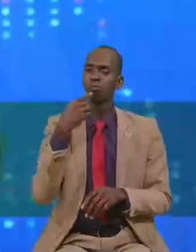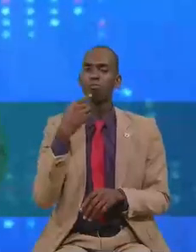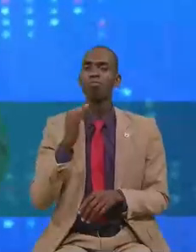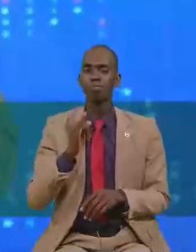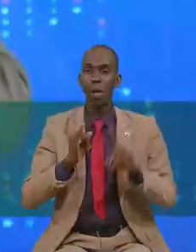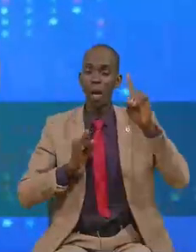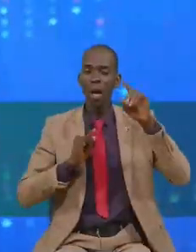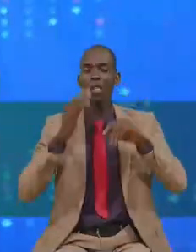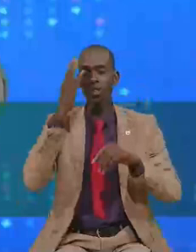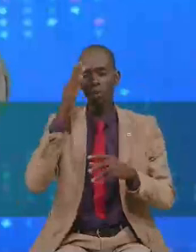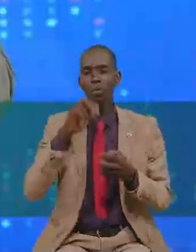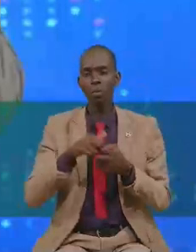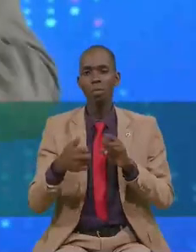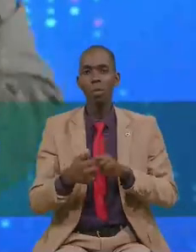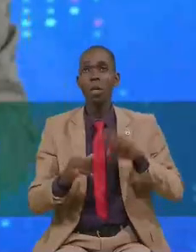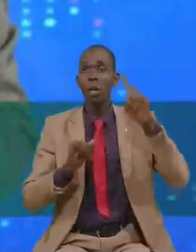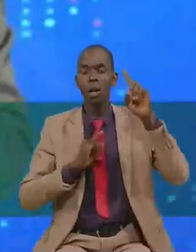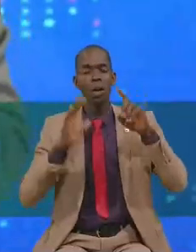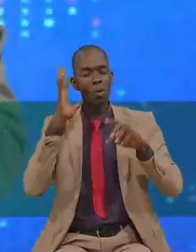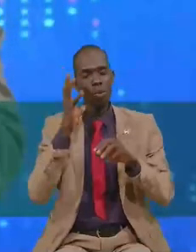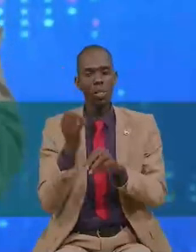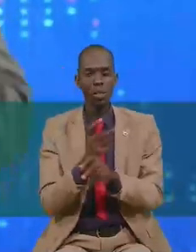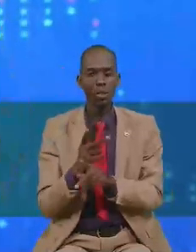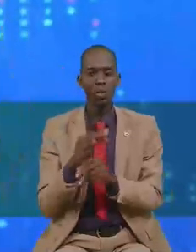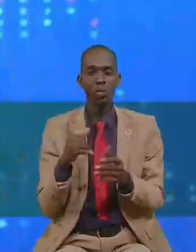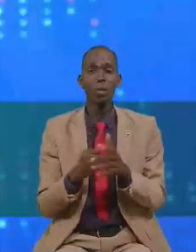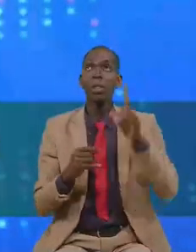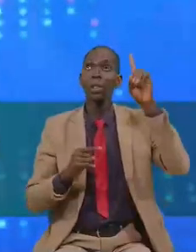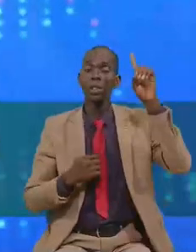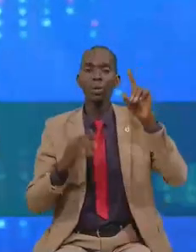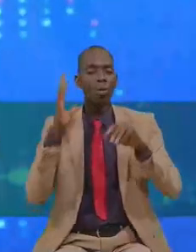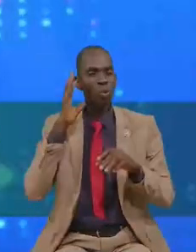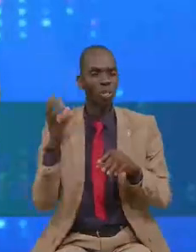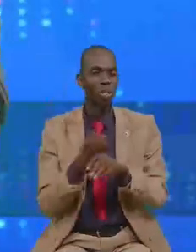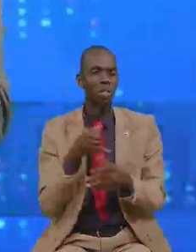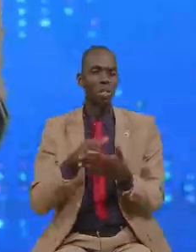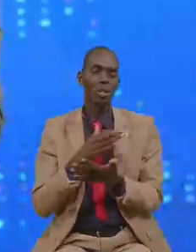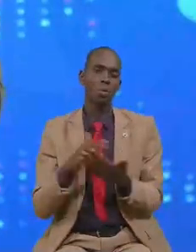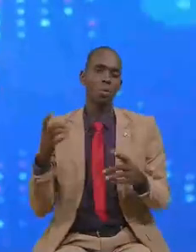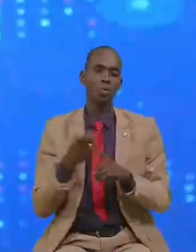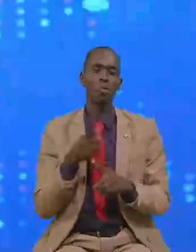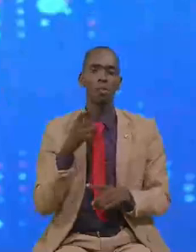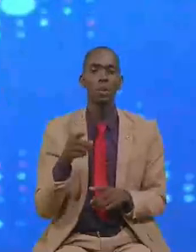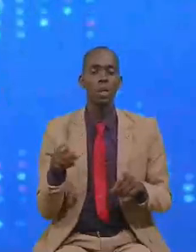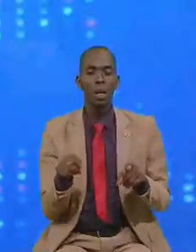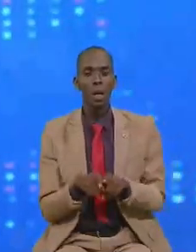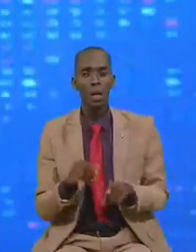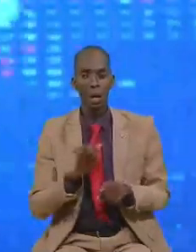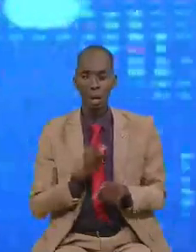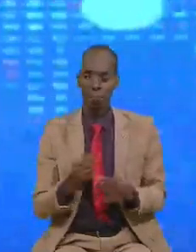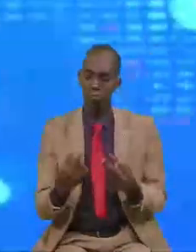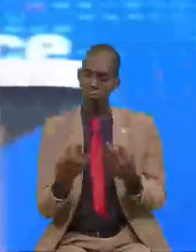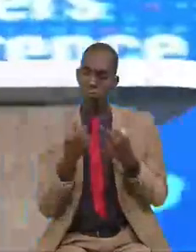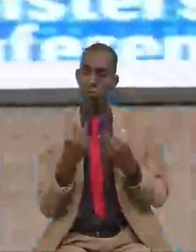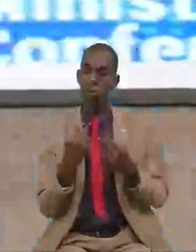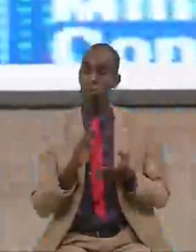ça. Il va ôter ça de ta vie. Comme je regarde ma vie personnelle, pardonnez-moi,